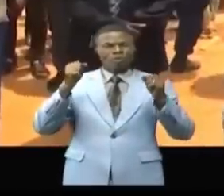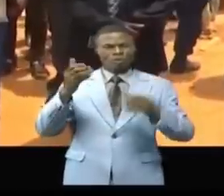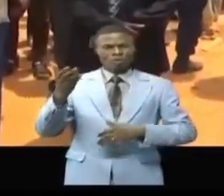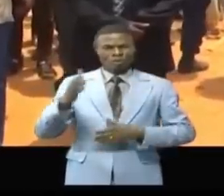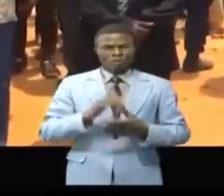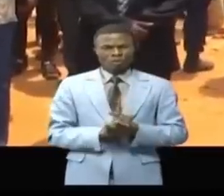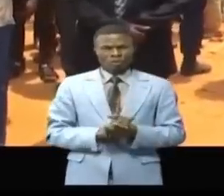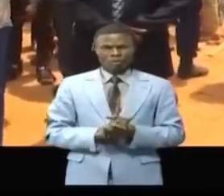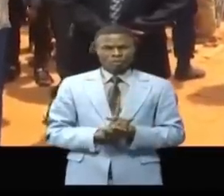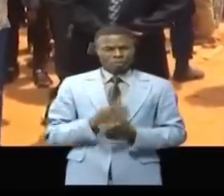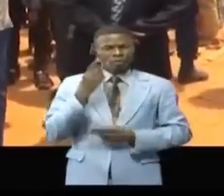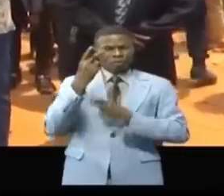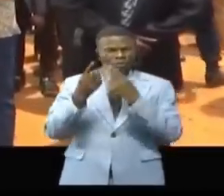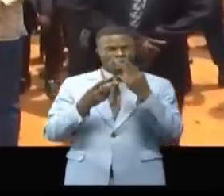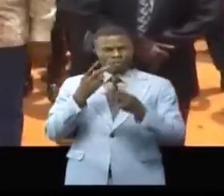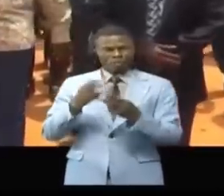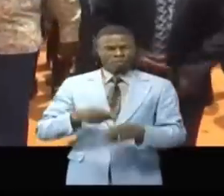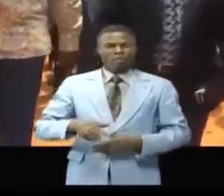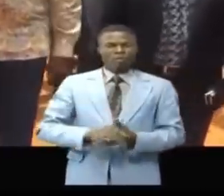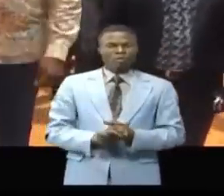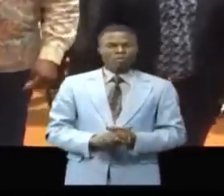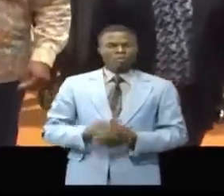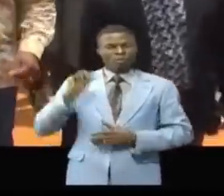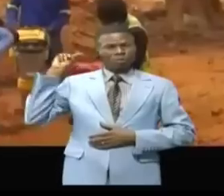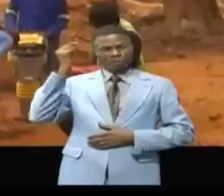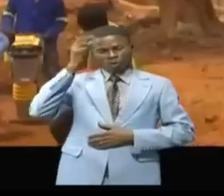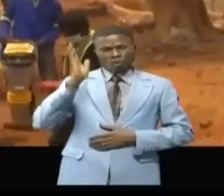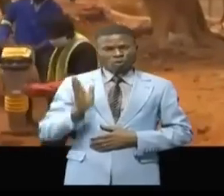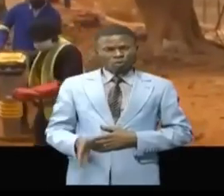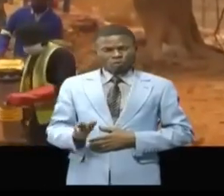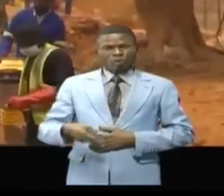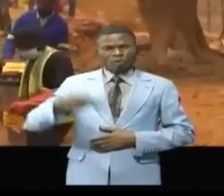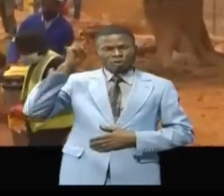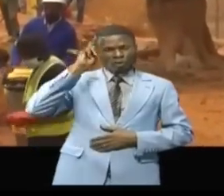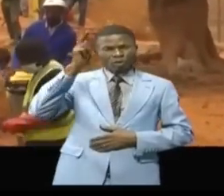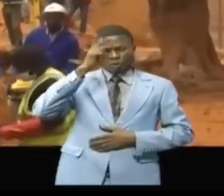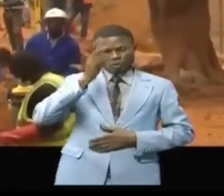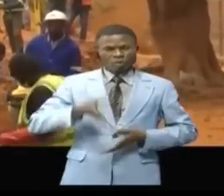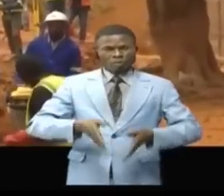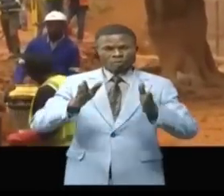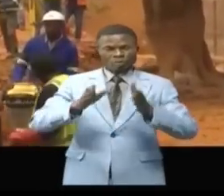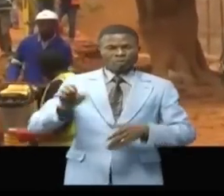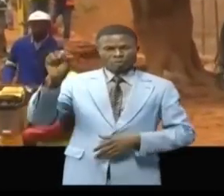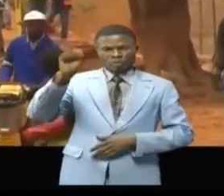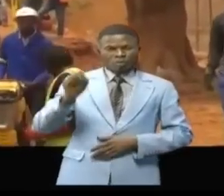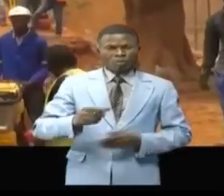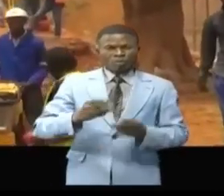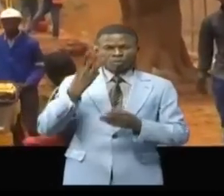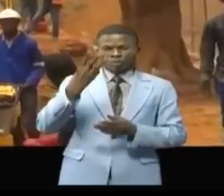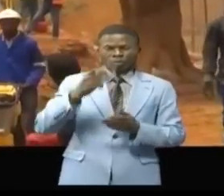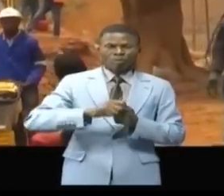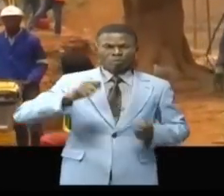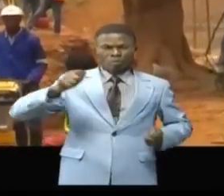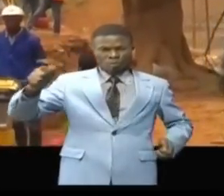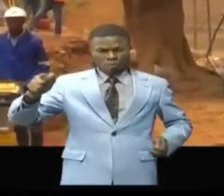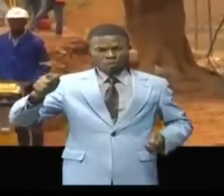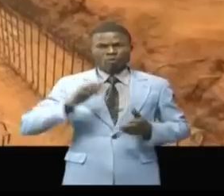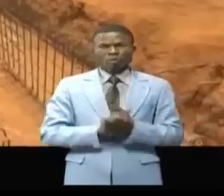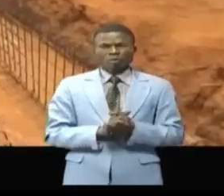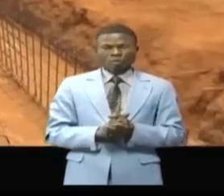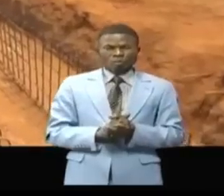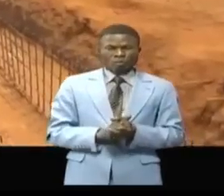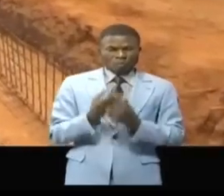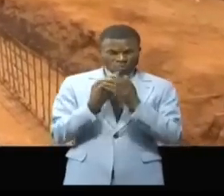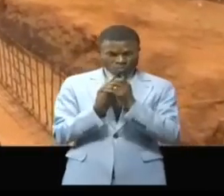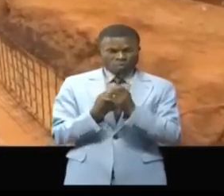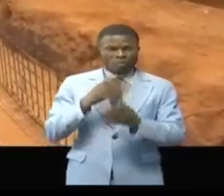Poursuivant sa ronde, l'Union Indio Katanga se rendra dans la commune de Chitourou. Sur l'avenue circulaire, près de 3 km de route en boucle seront